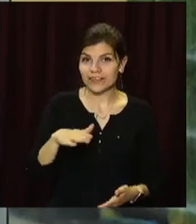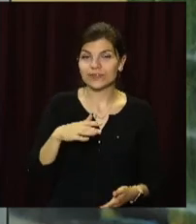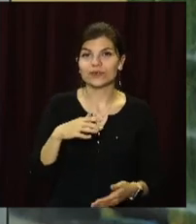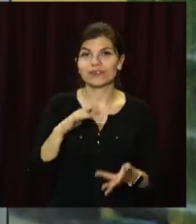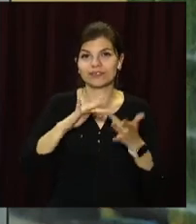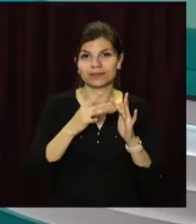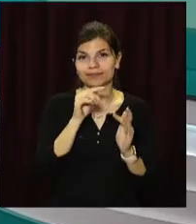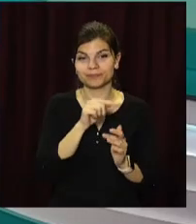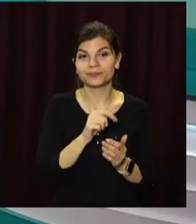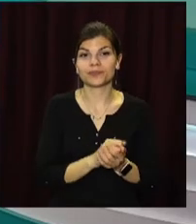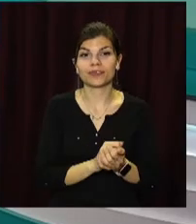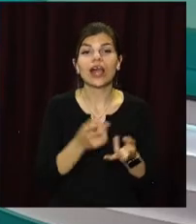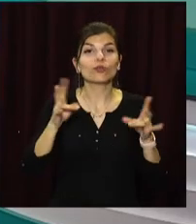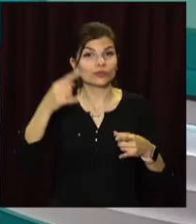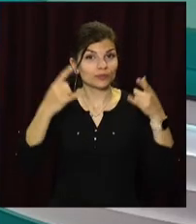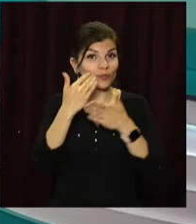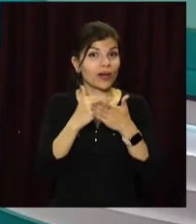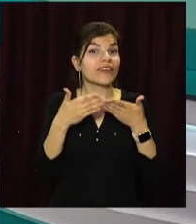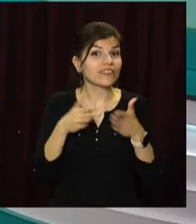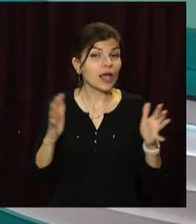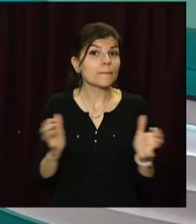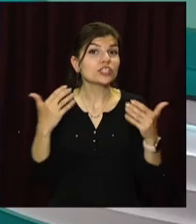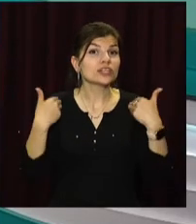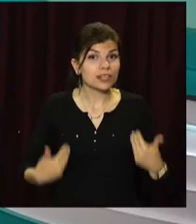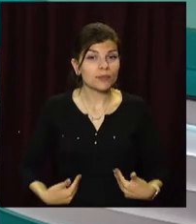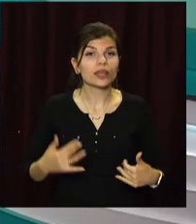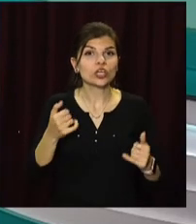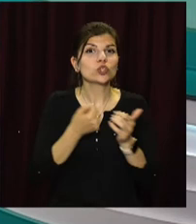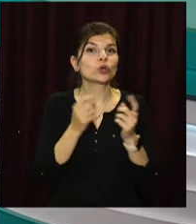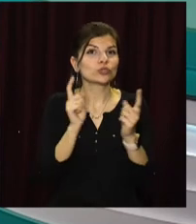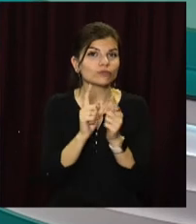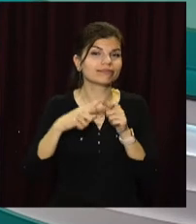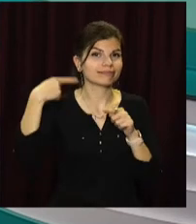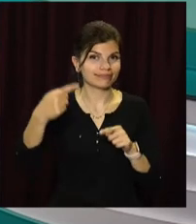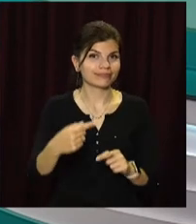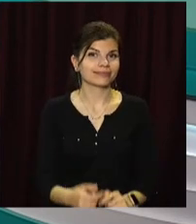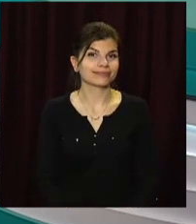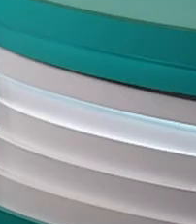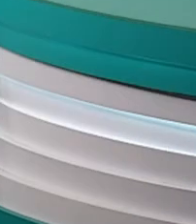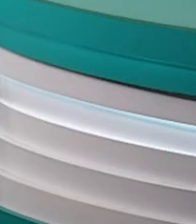нашому YouTube-каналі. Залишайтесь відкритим, бережіть себе та до зустрічі в ефірі.